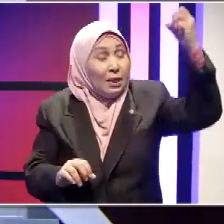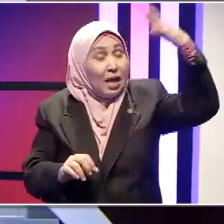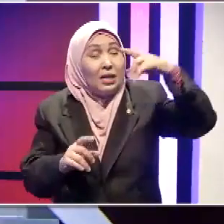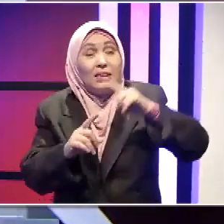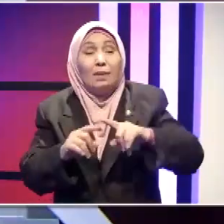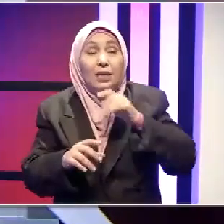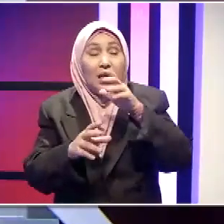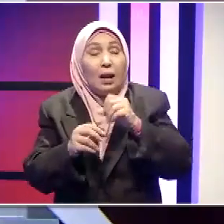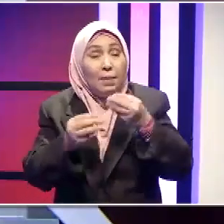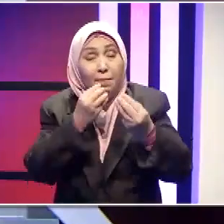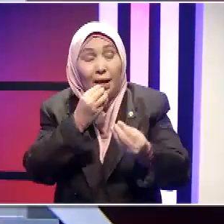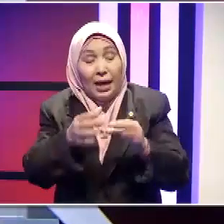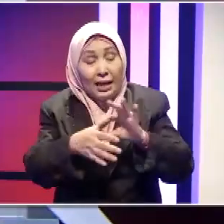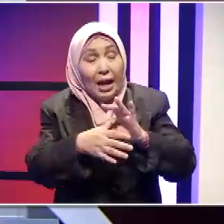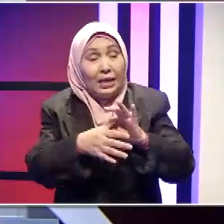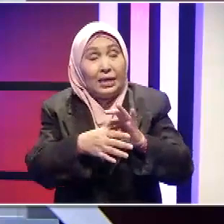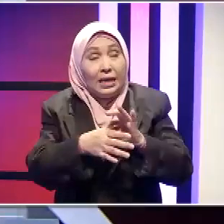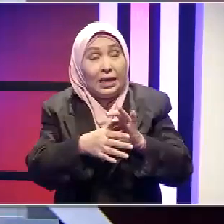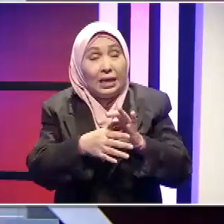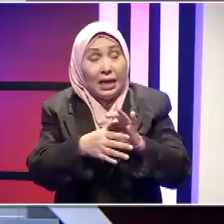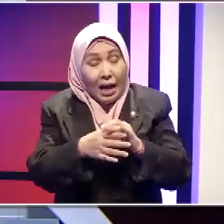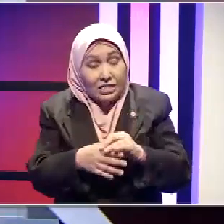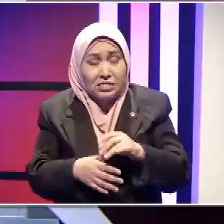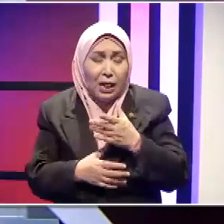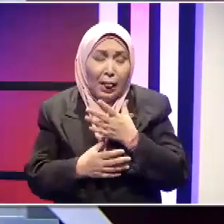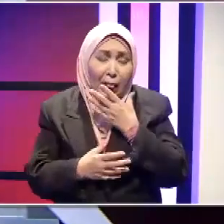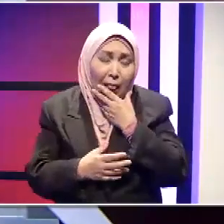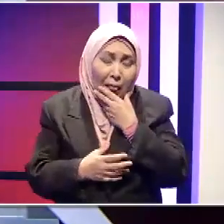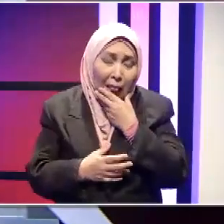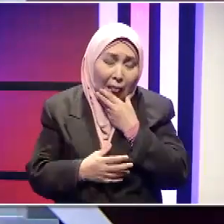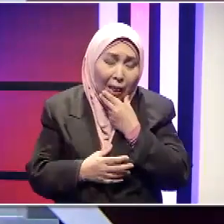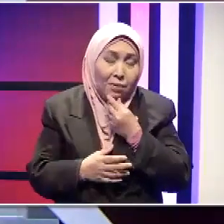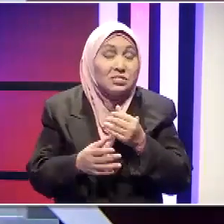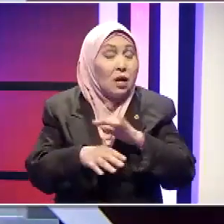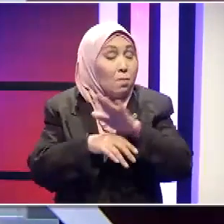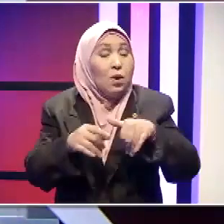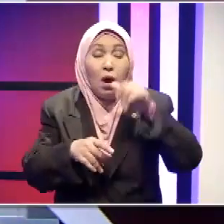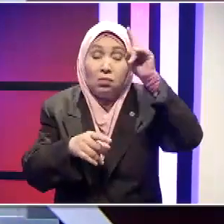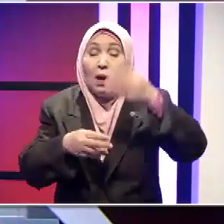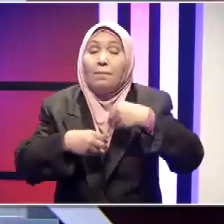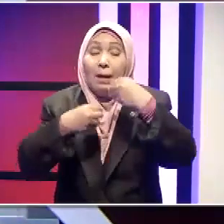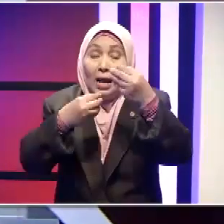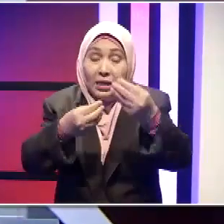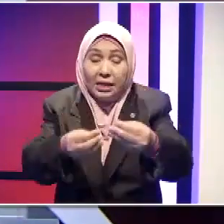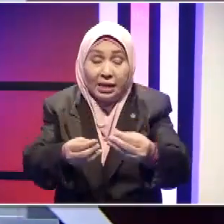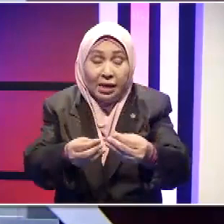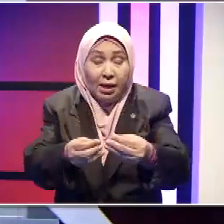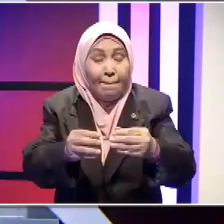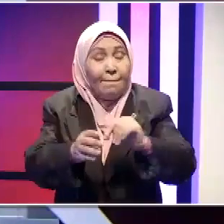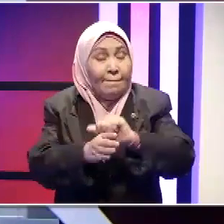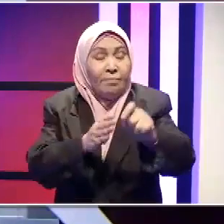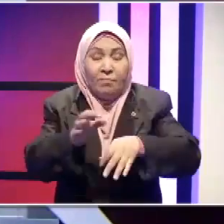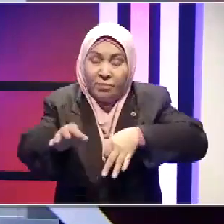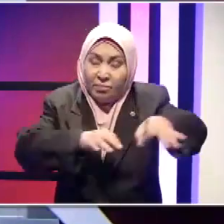tapi tak dapat makan daging kutengok terpilih ujar semua allah bagi di akhirat Allah bisa dijelaskan ini